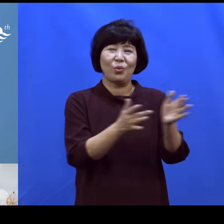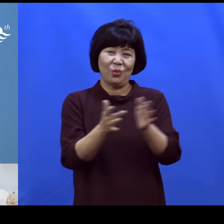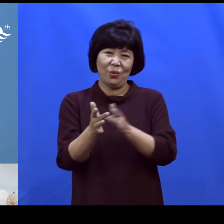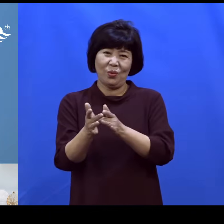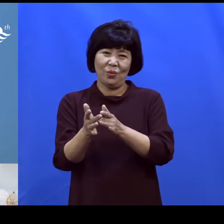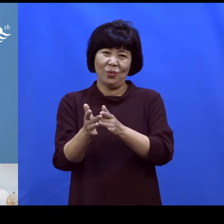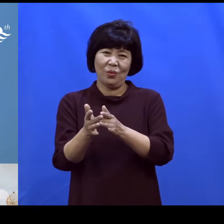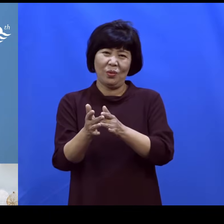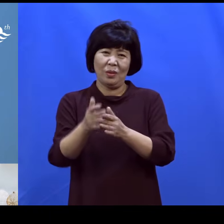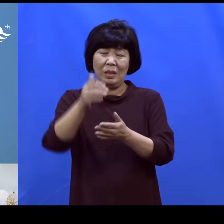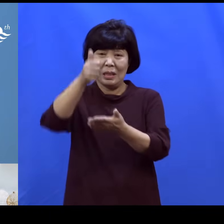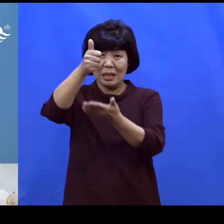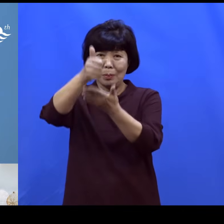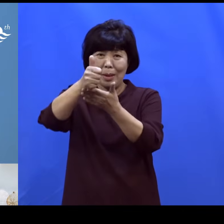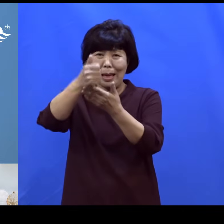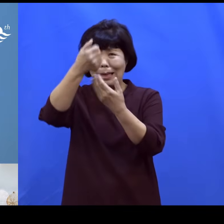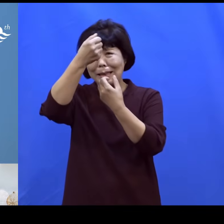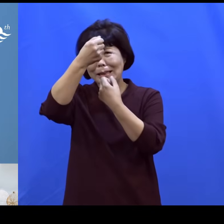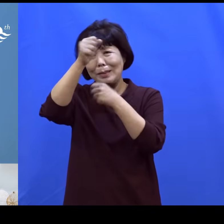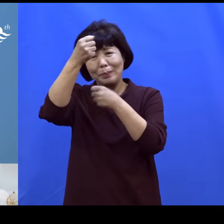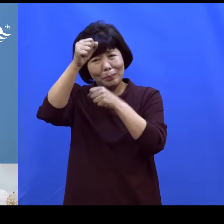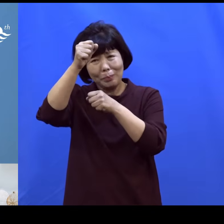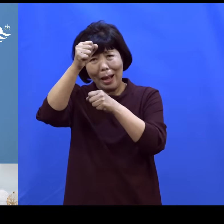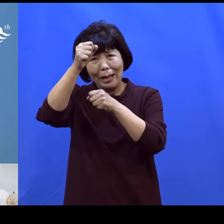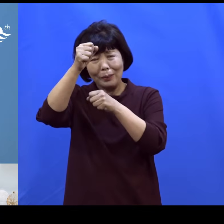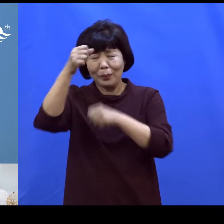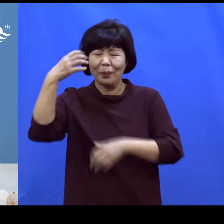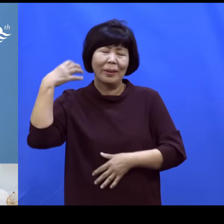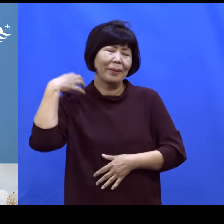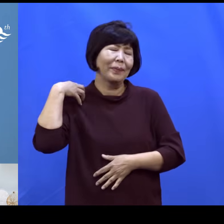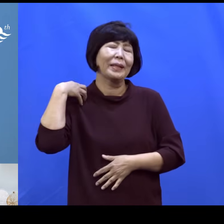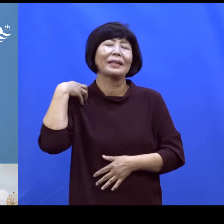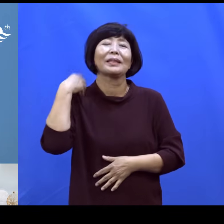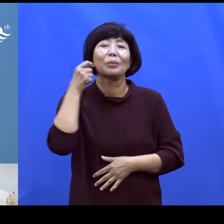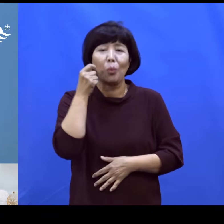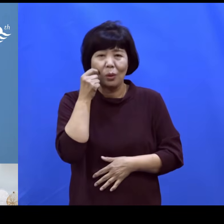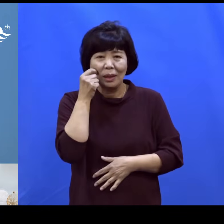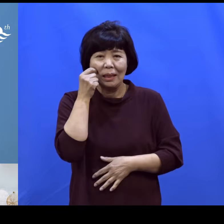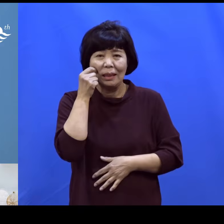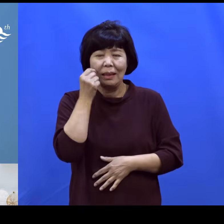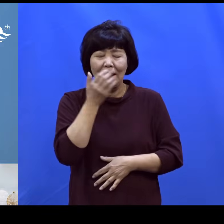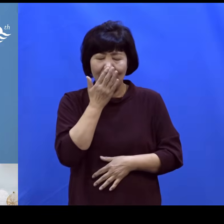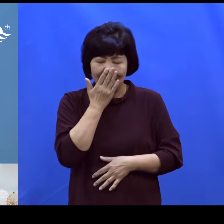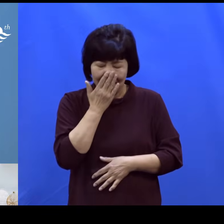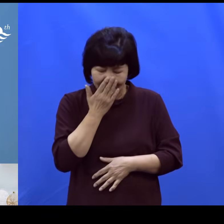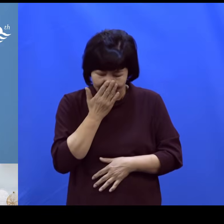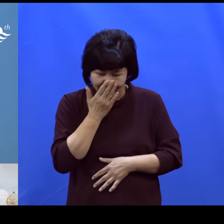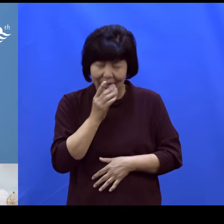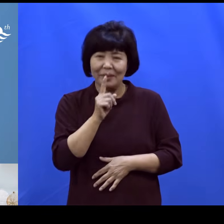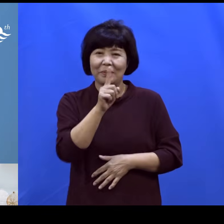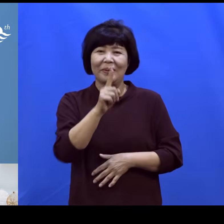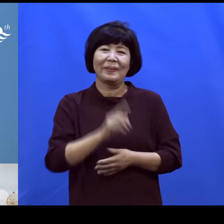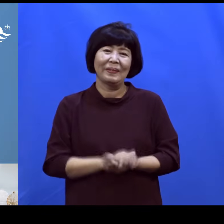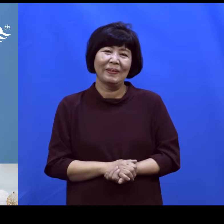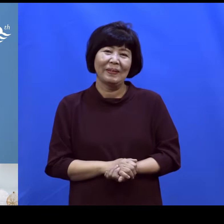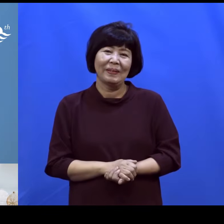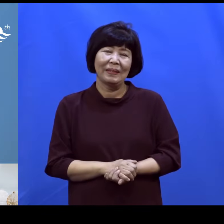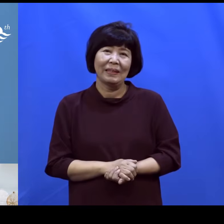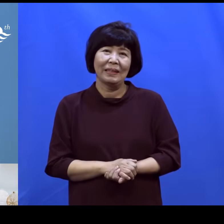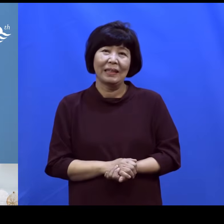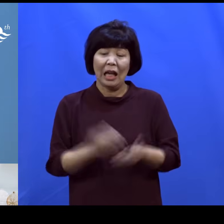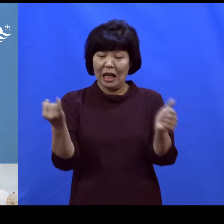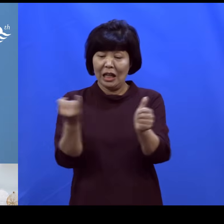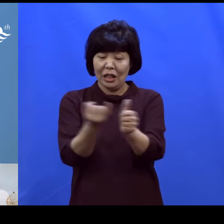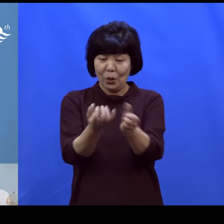그의 신발끈을 풀기도 감당하지 못하겠노라 하더라. 그러니까 결혼식에서